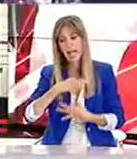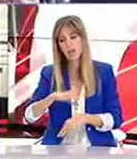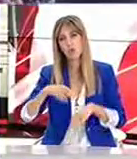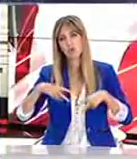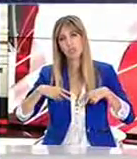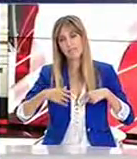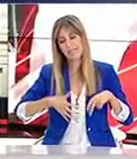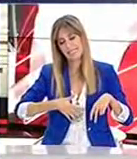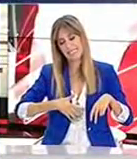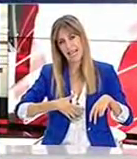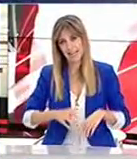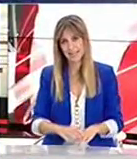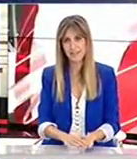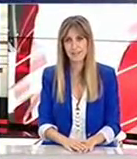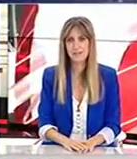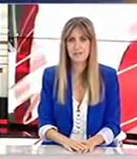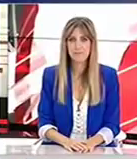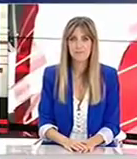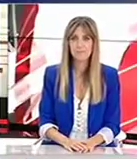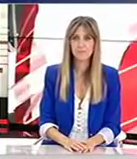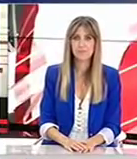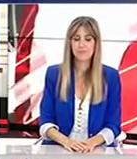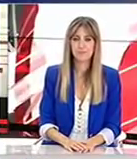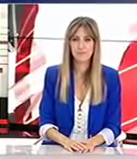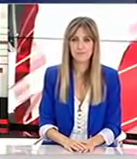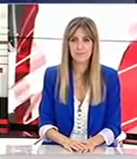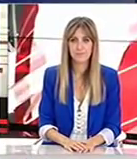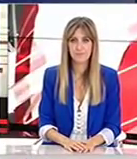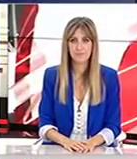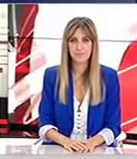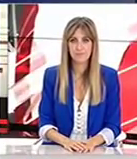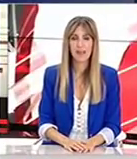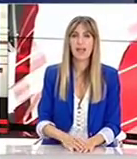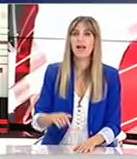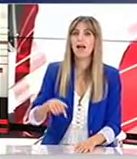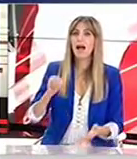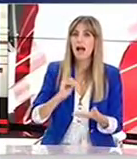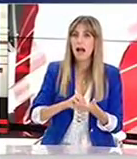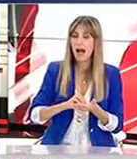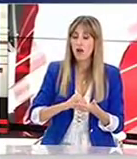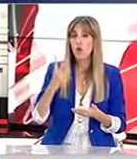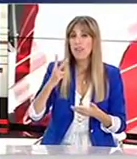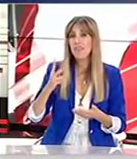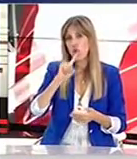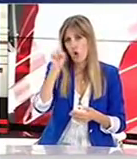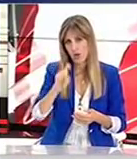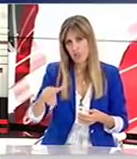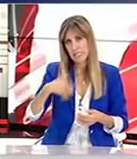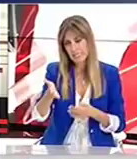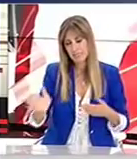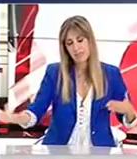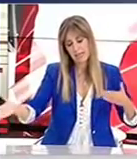Πρώτη-τελευταία ερώτηση από το Ήπειρος TV, η κυρία Χριστοφορίδου Έλενα, και να ετοιμάζεται για την τελευταία ερώτηση από